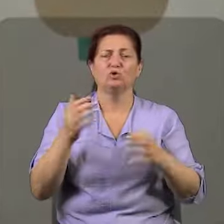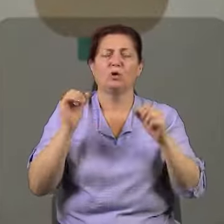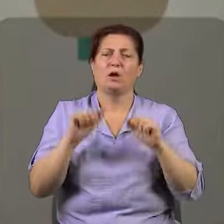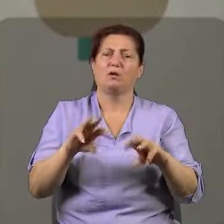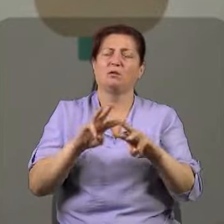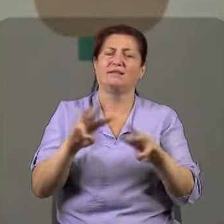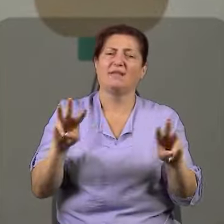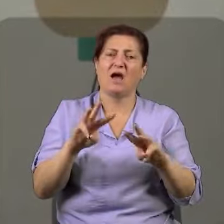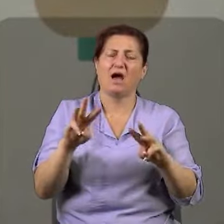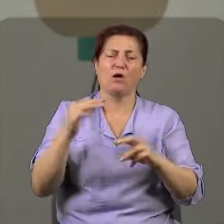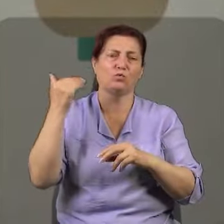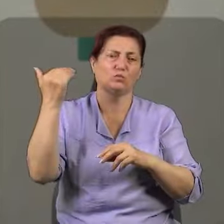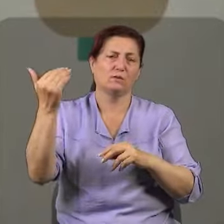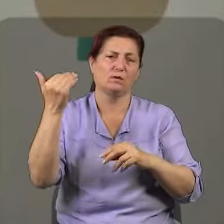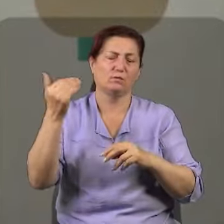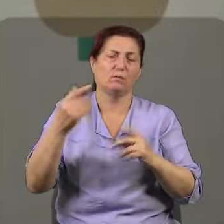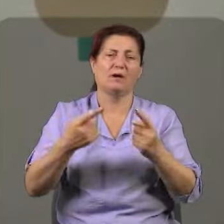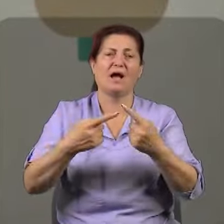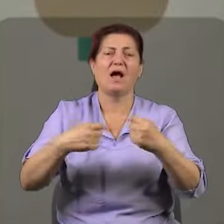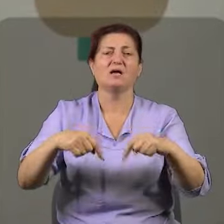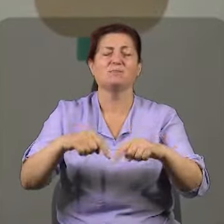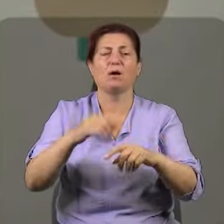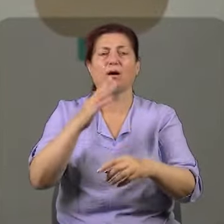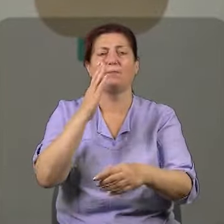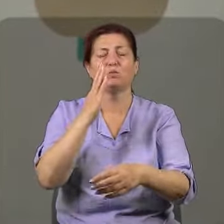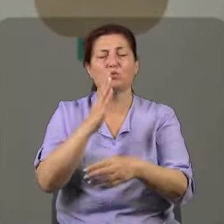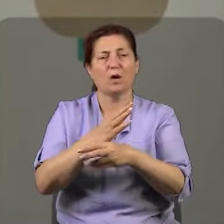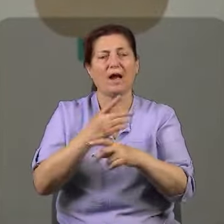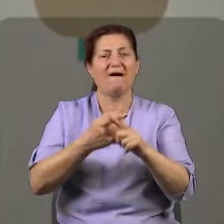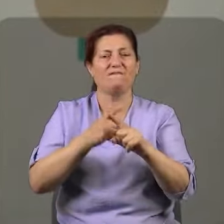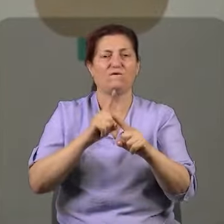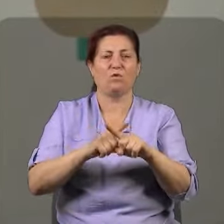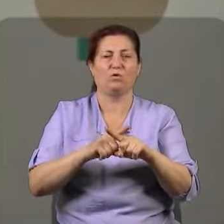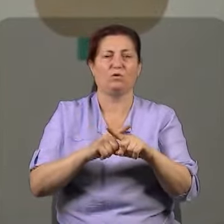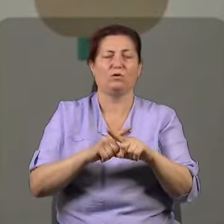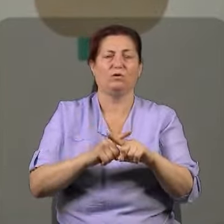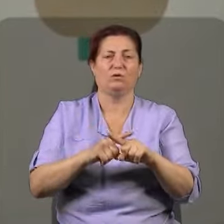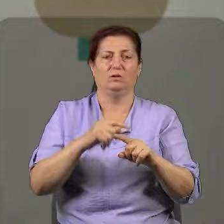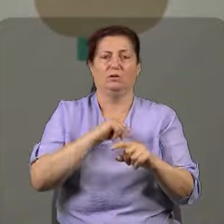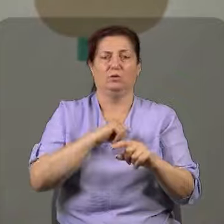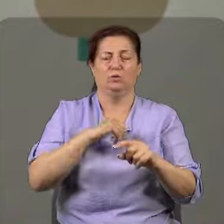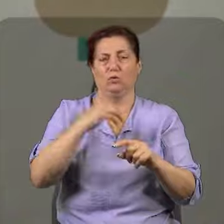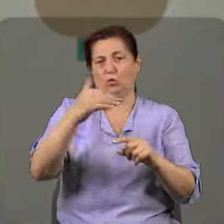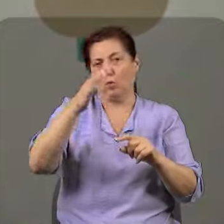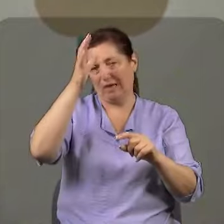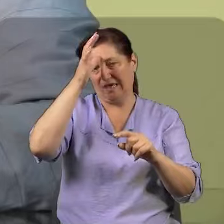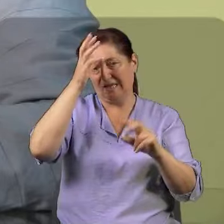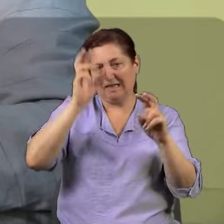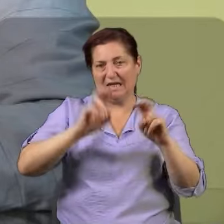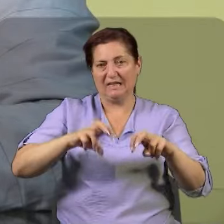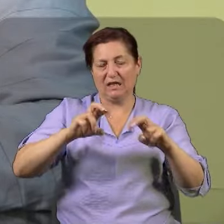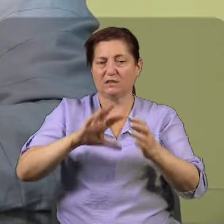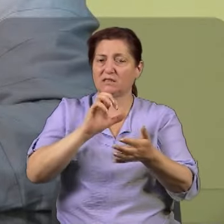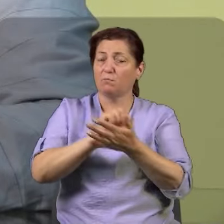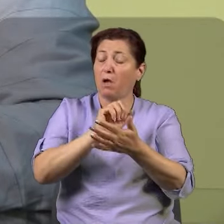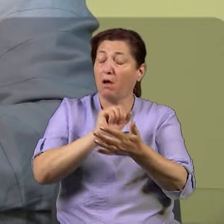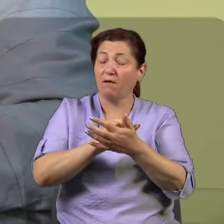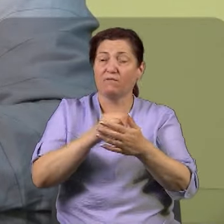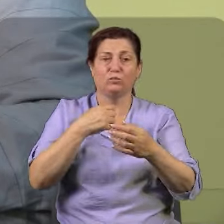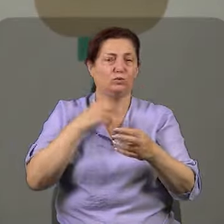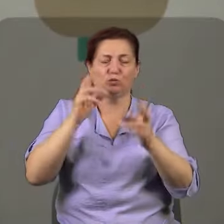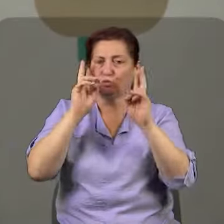նախարարության տակ ինչ որ կազմակերպություն կա, որը ֆորմալ երևի գիտական նաև հետազոտություններով զբաղվում, իրան չենք